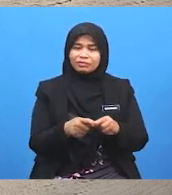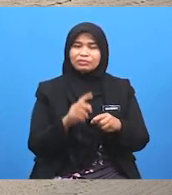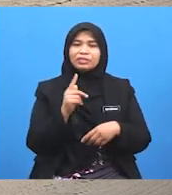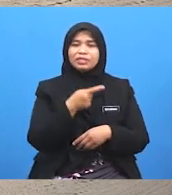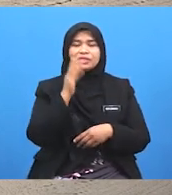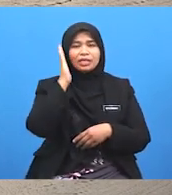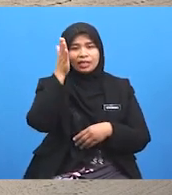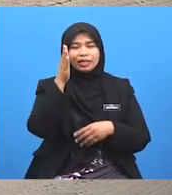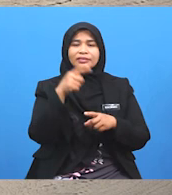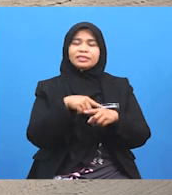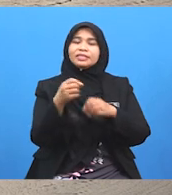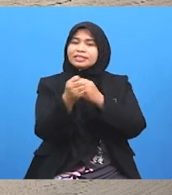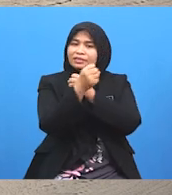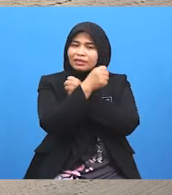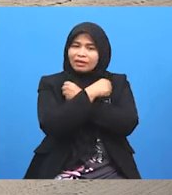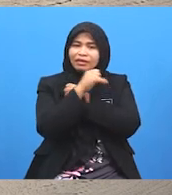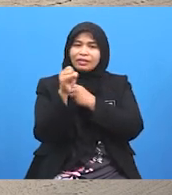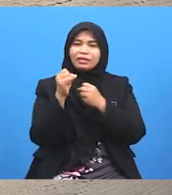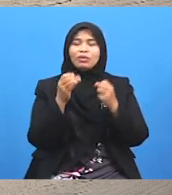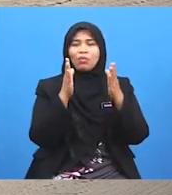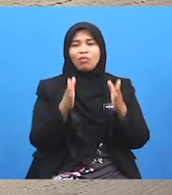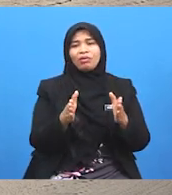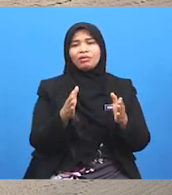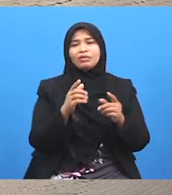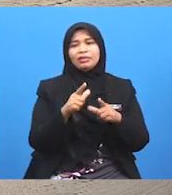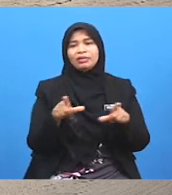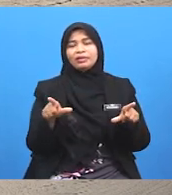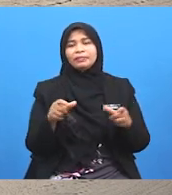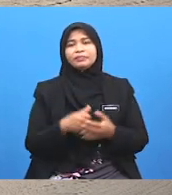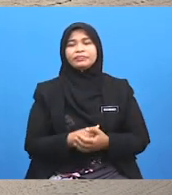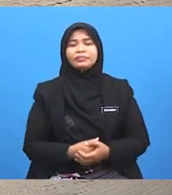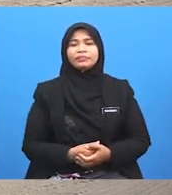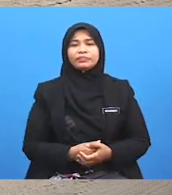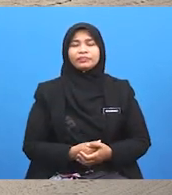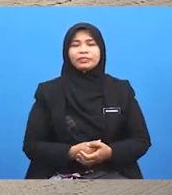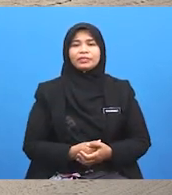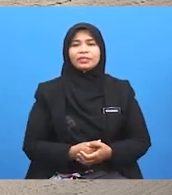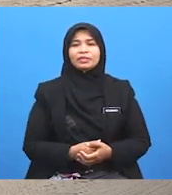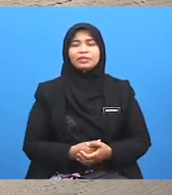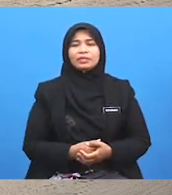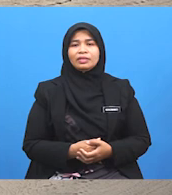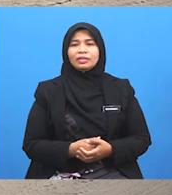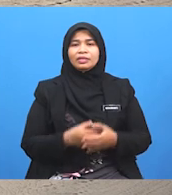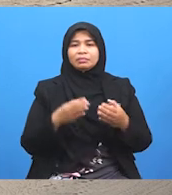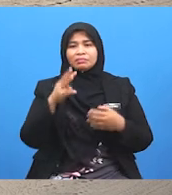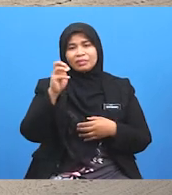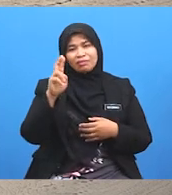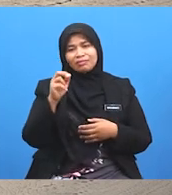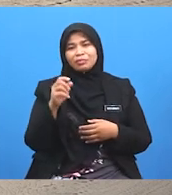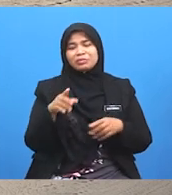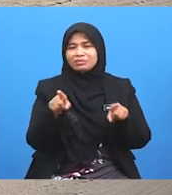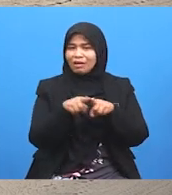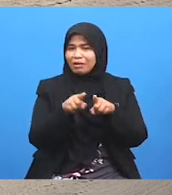kita akan disayangi orang ramai. Cikgu, Mira pun rajin